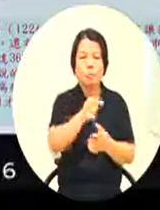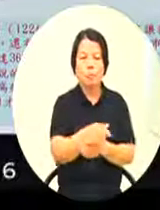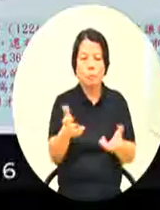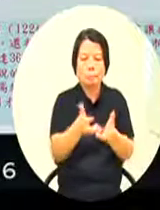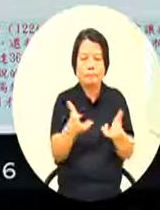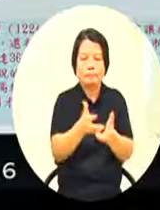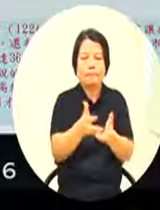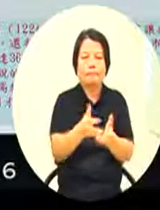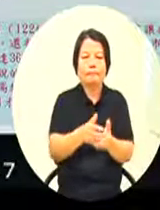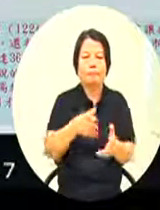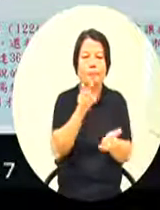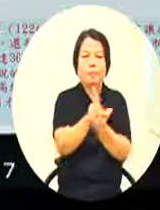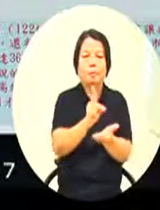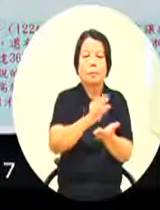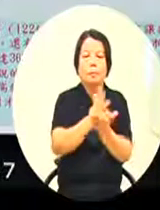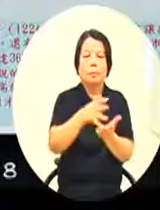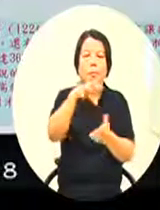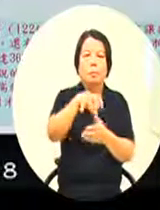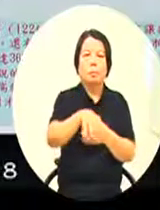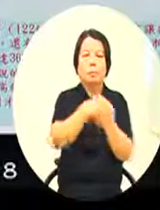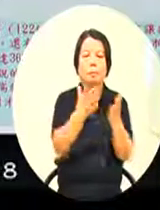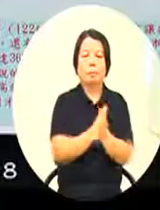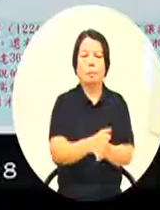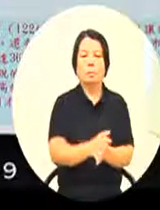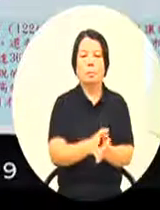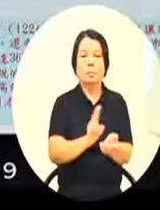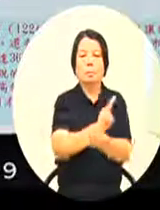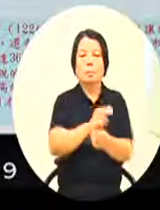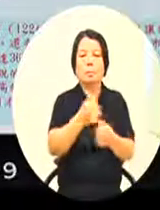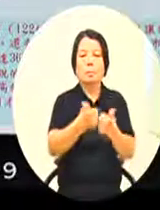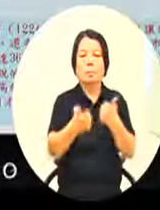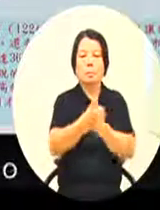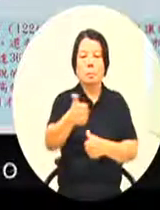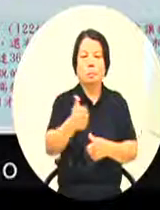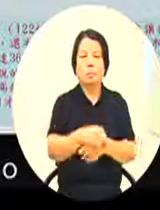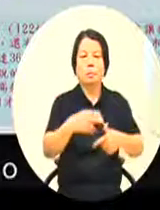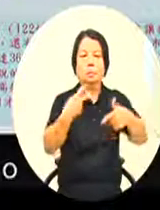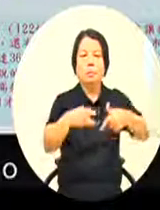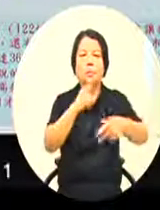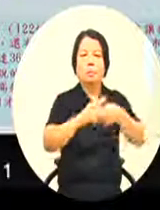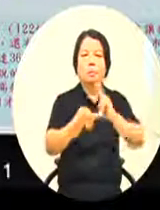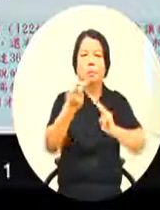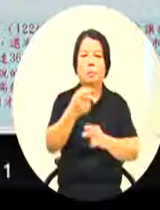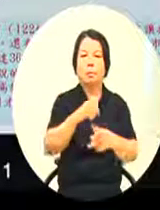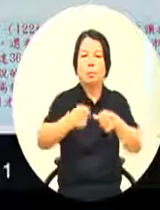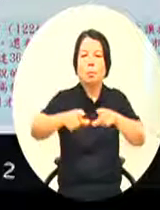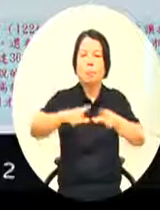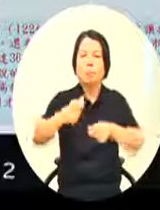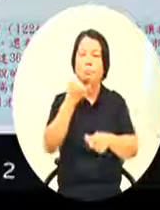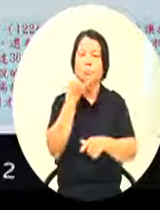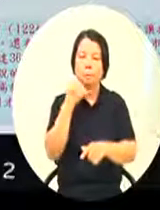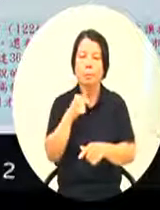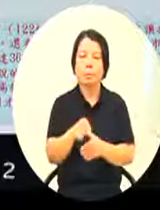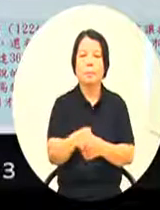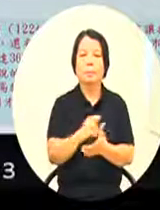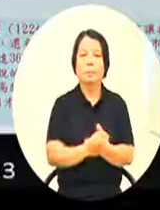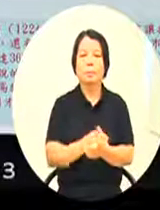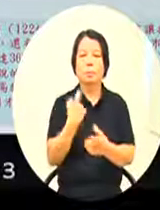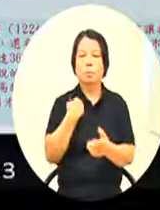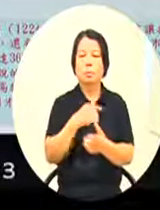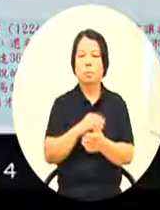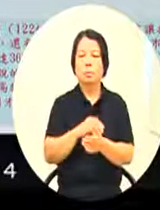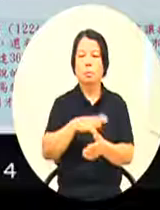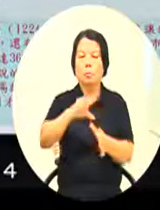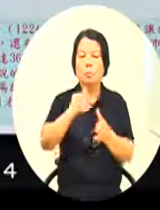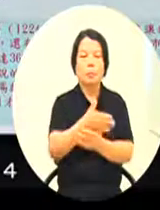馆，包括林芳如议员也曾经说，我们仁武公园可以你来盖啊，或者是我叫人家